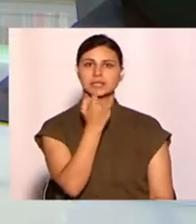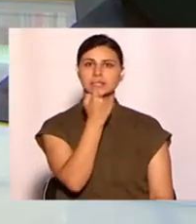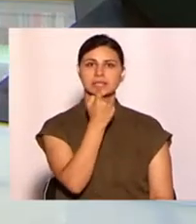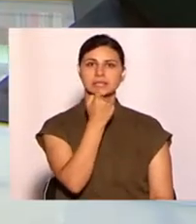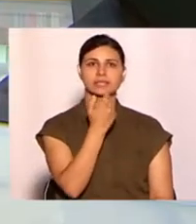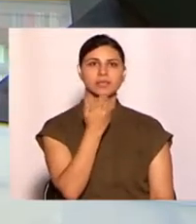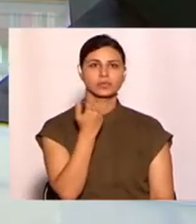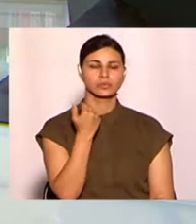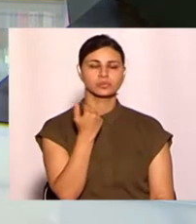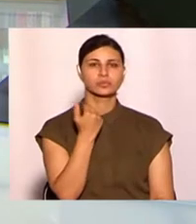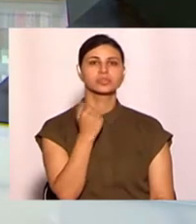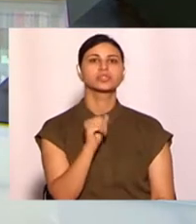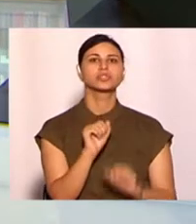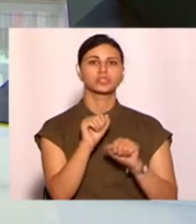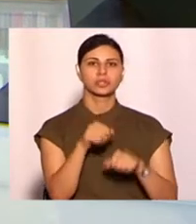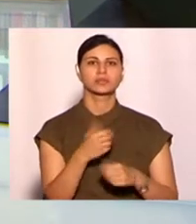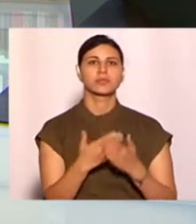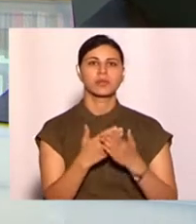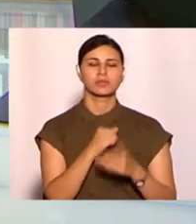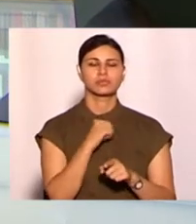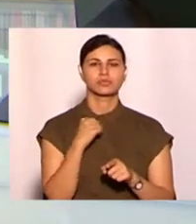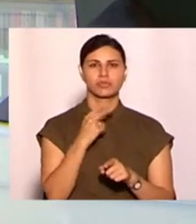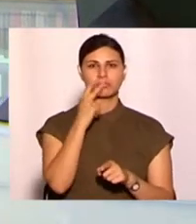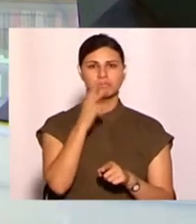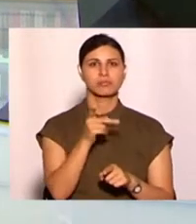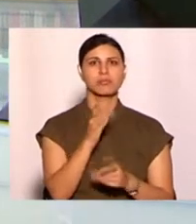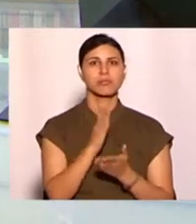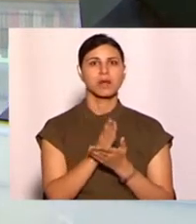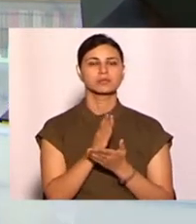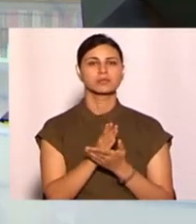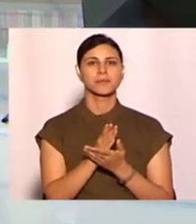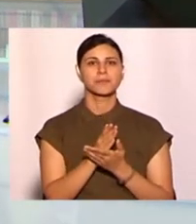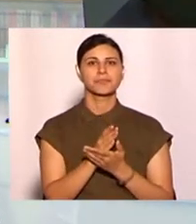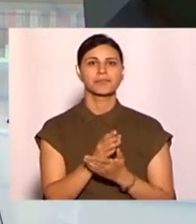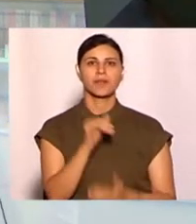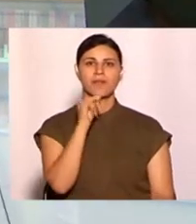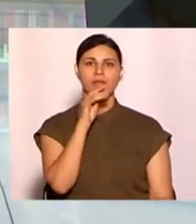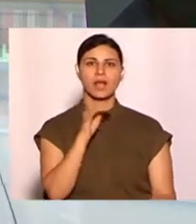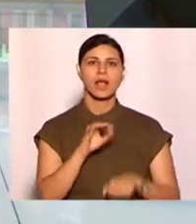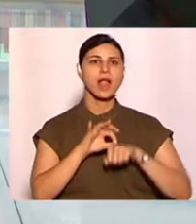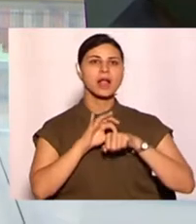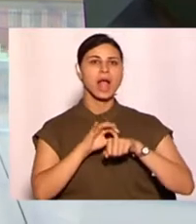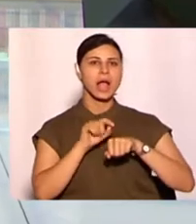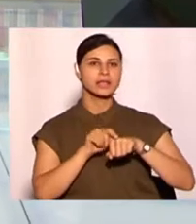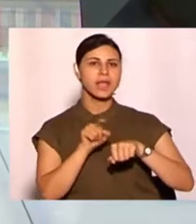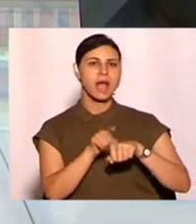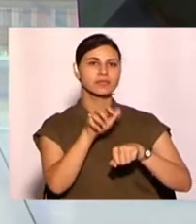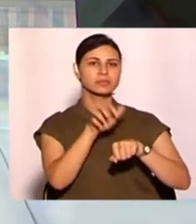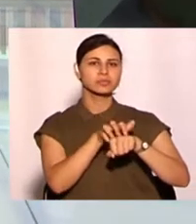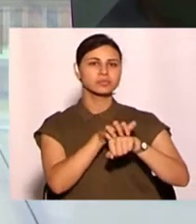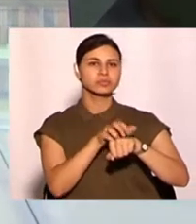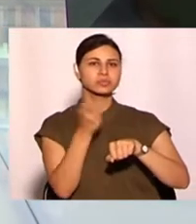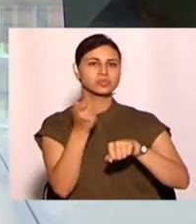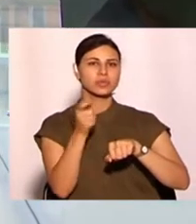სიწითლე, სიფერმკრთალე. შეიძლება ქალებმა შეამჩნიონ, რომ მათ აქვთ ფორთოხლის კანის მაგვარი